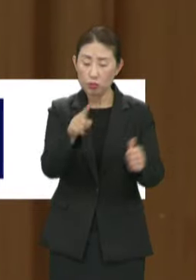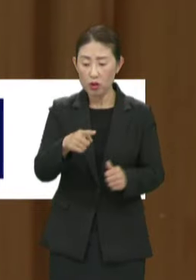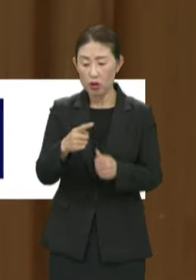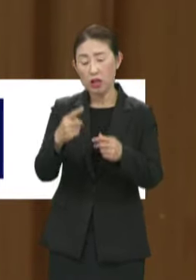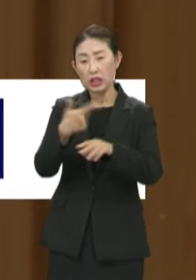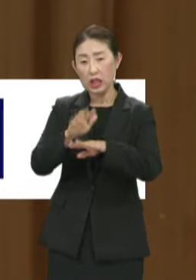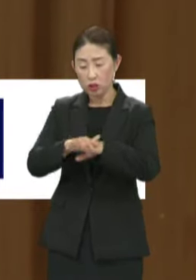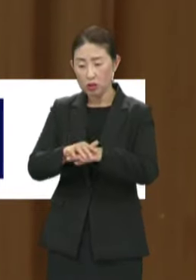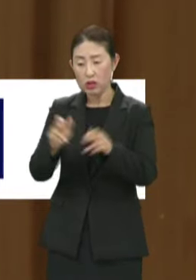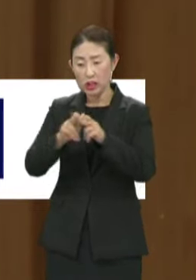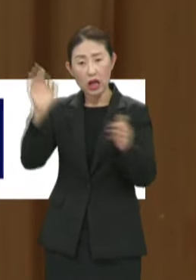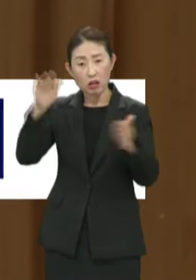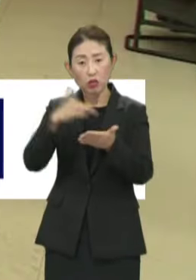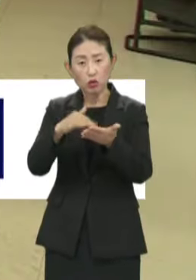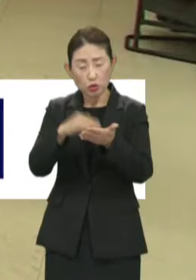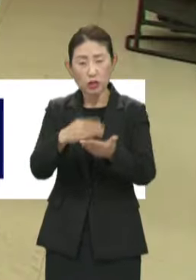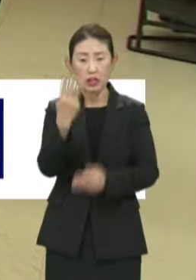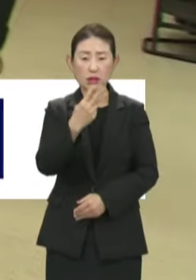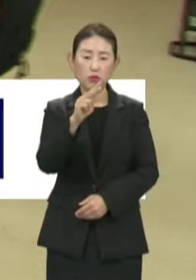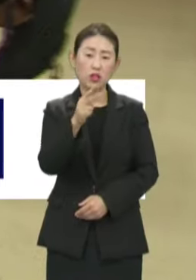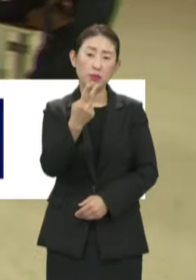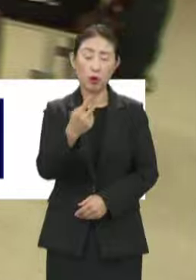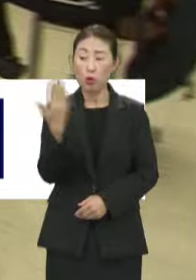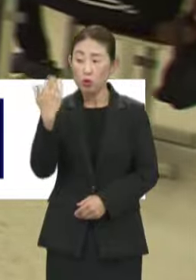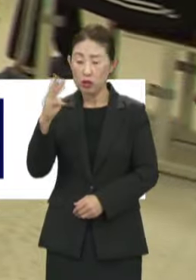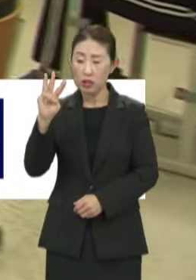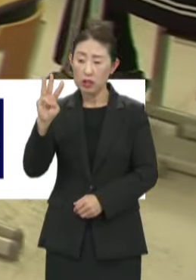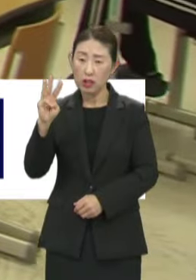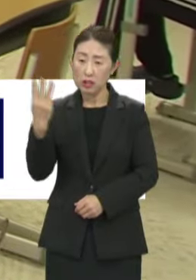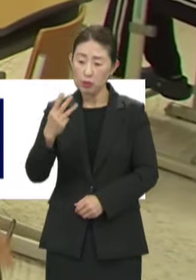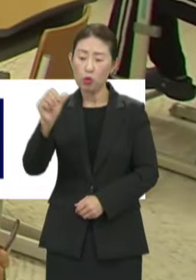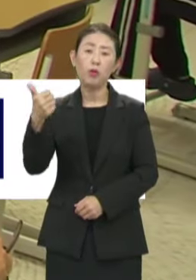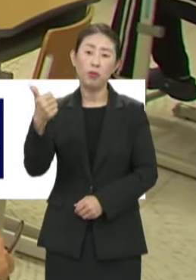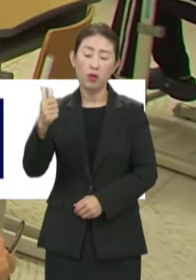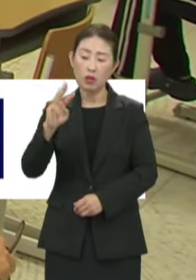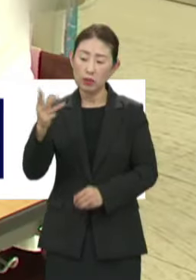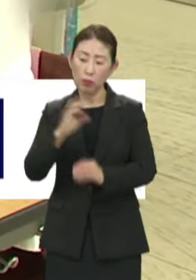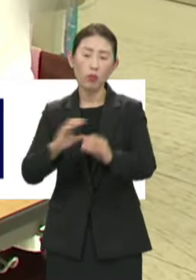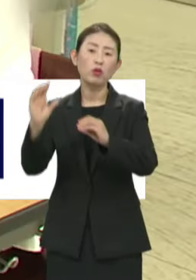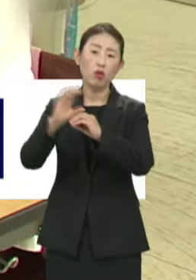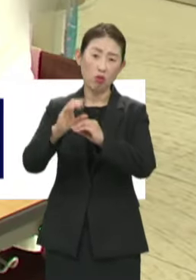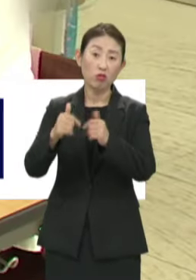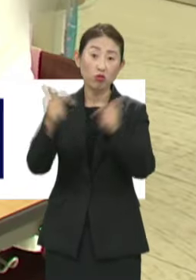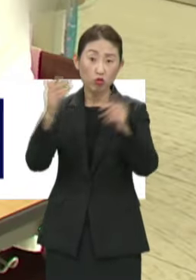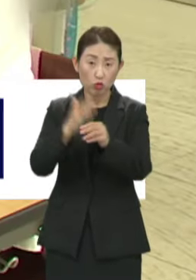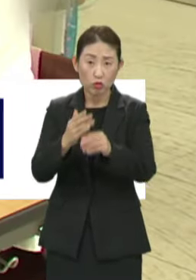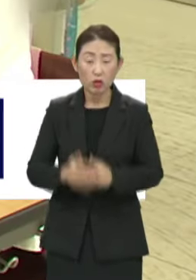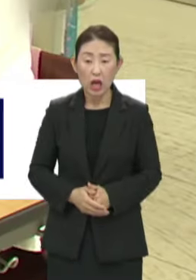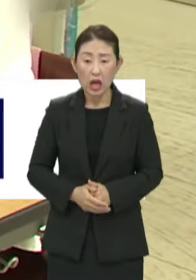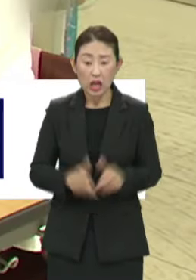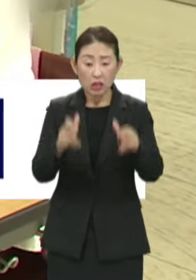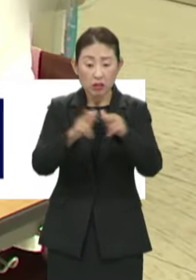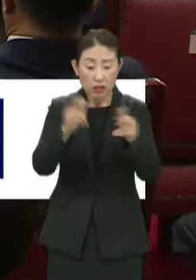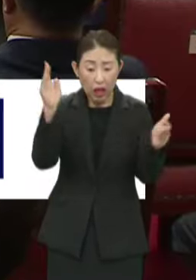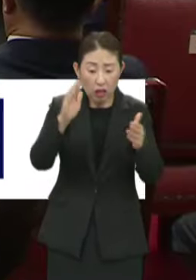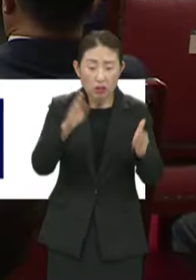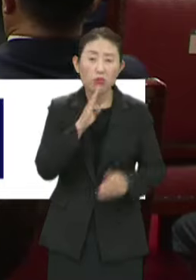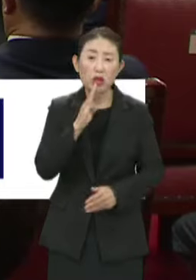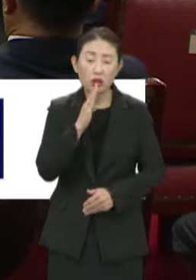특수교육 대상 학생 수가 3,200여 명에서 3,500여 명으로 300명 증가했고 장애를 가진